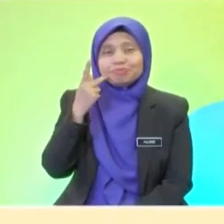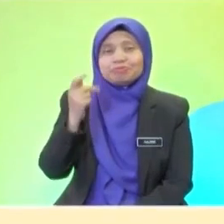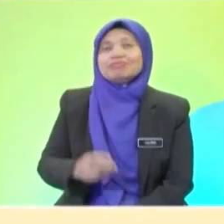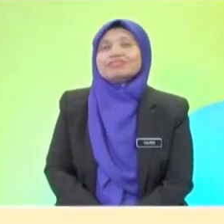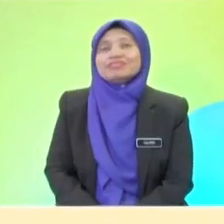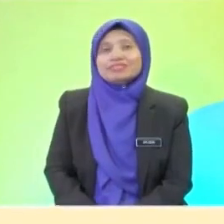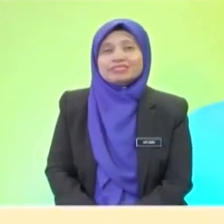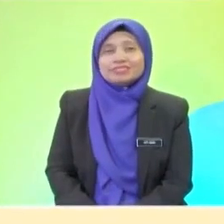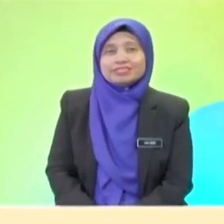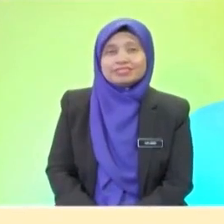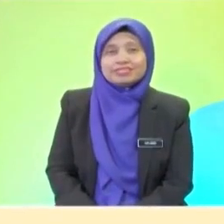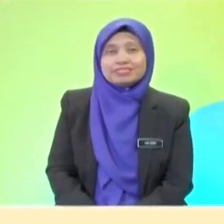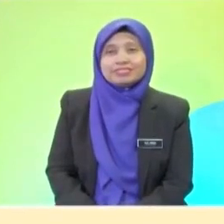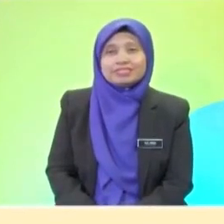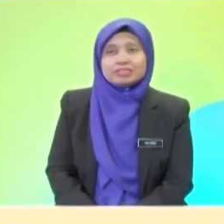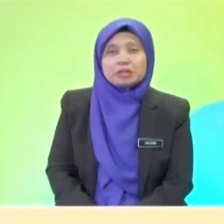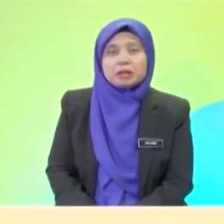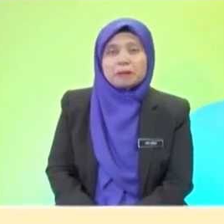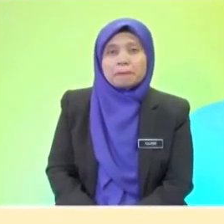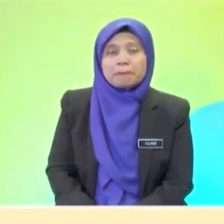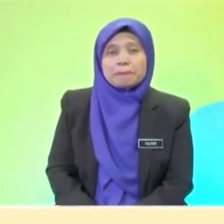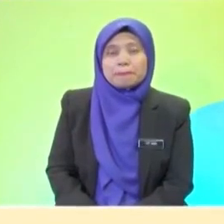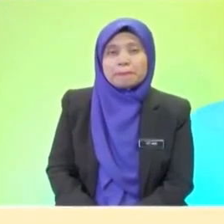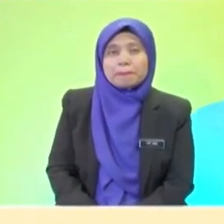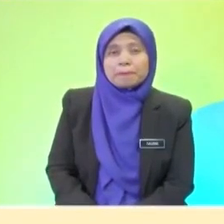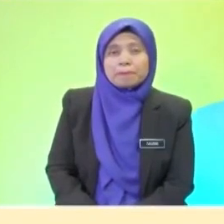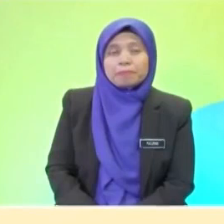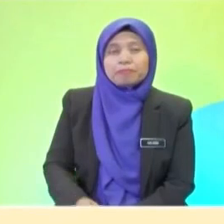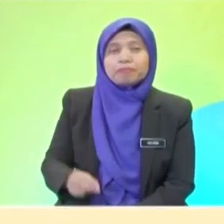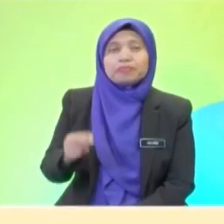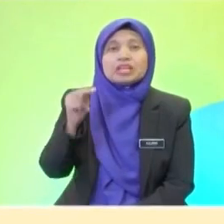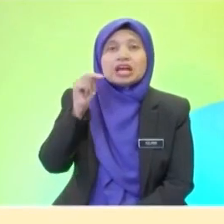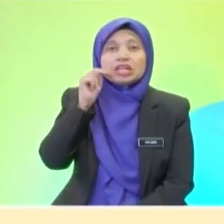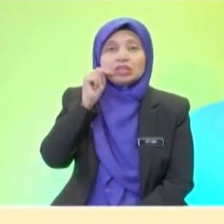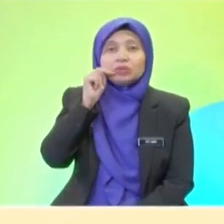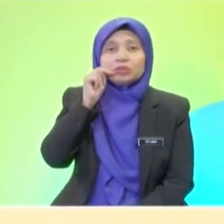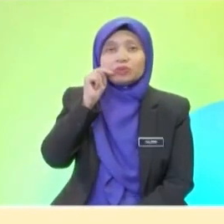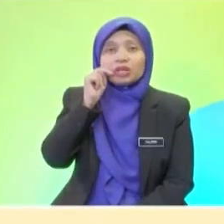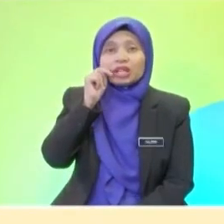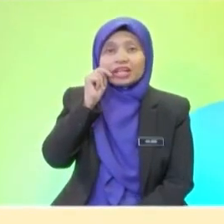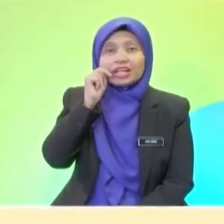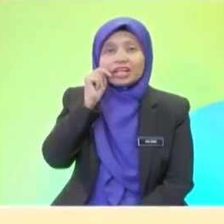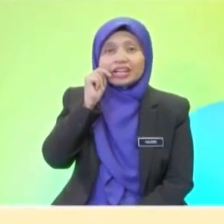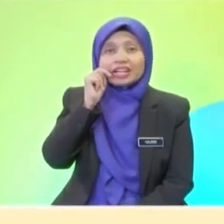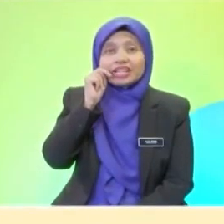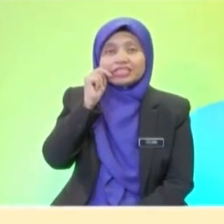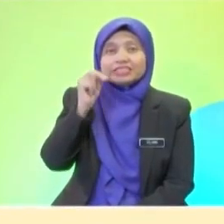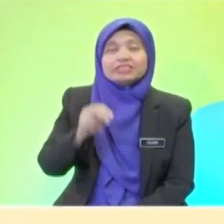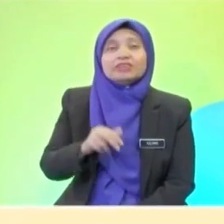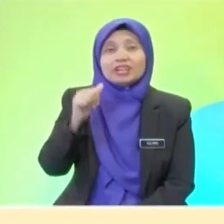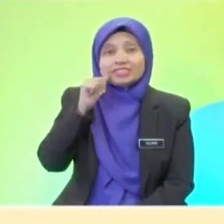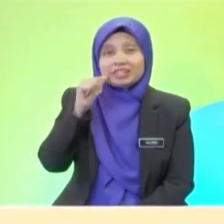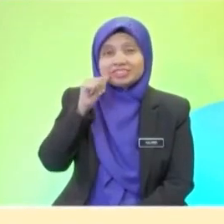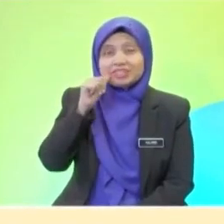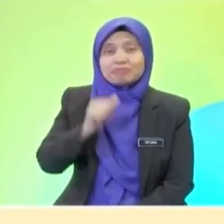berkenalan seterusnya kita aja Nur azrail Ilana binti Muhammad Azrul Hai Azra